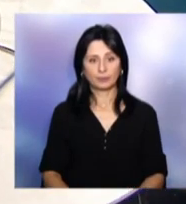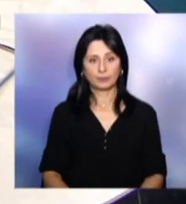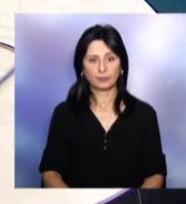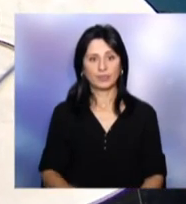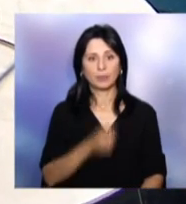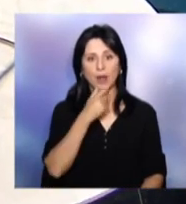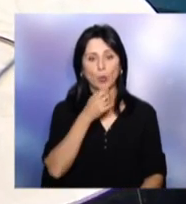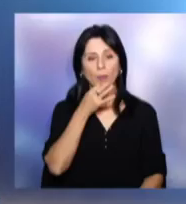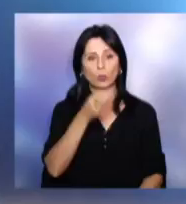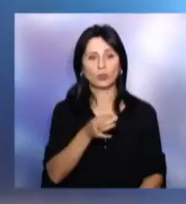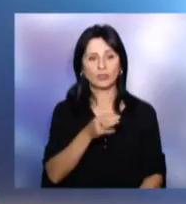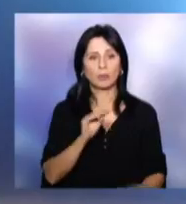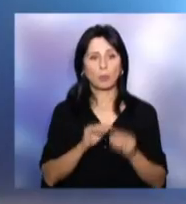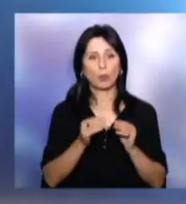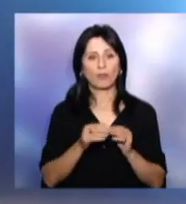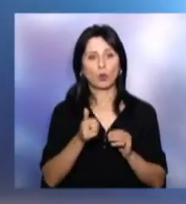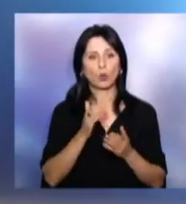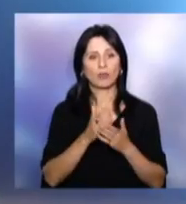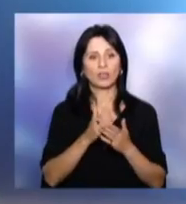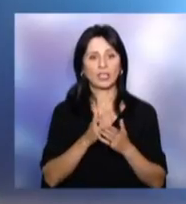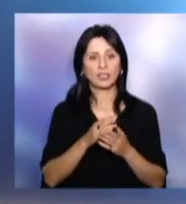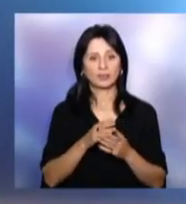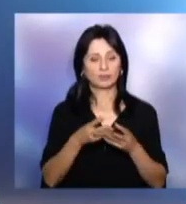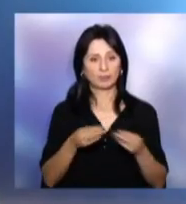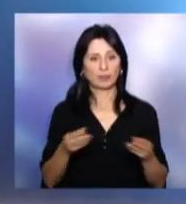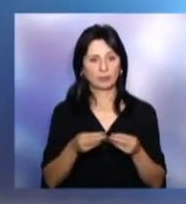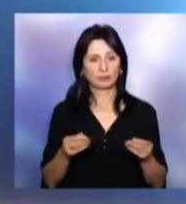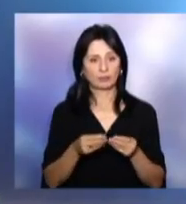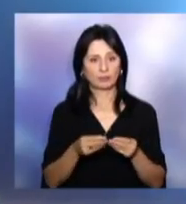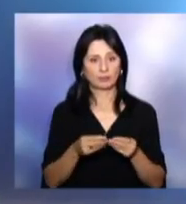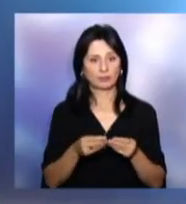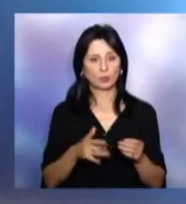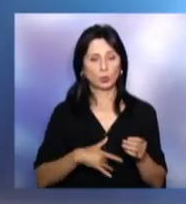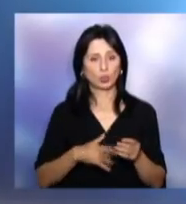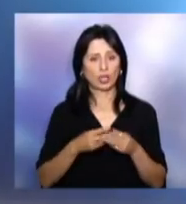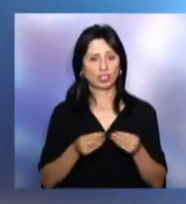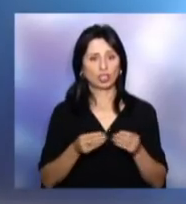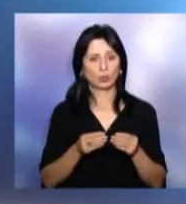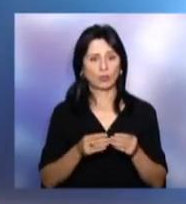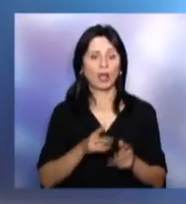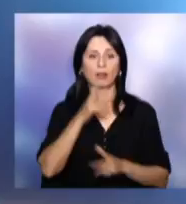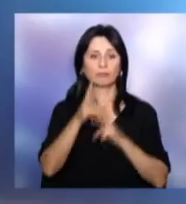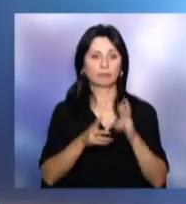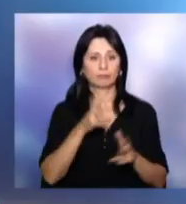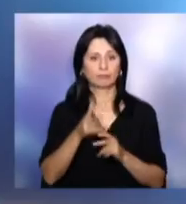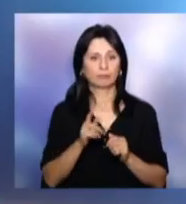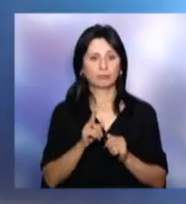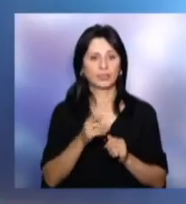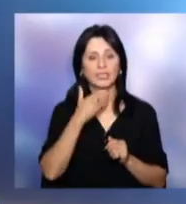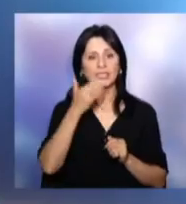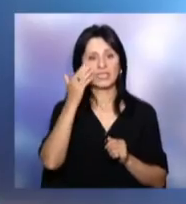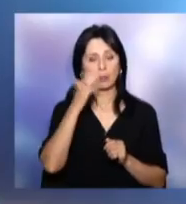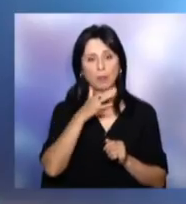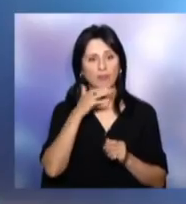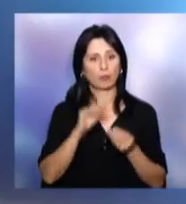და მაყურებელს უთხრათ ისეთ პრობლემებზე, როგორიც არის დიარეა, ანუ კუჭაშლილობა და ღებინება.